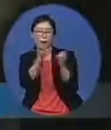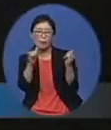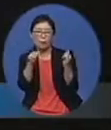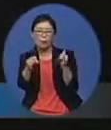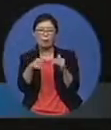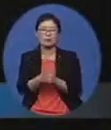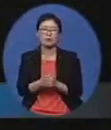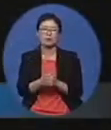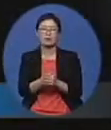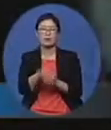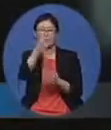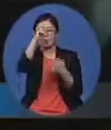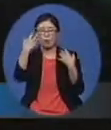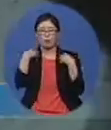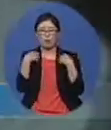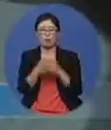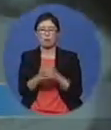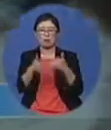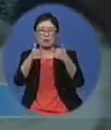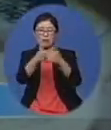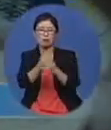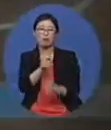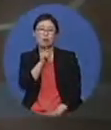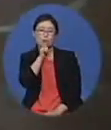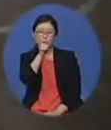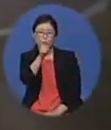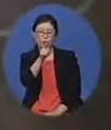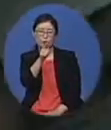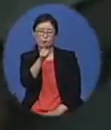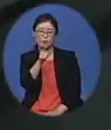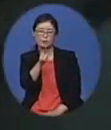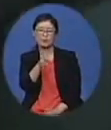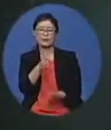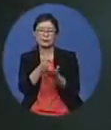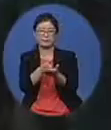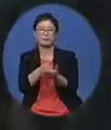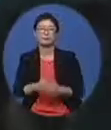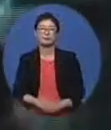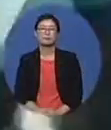100원 국가배상 청구 소송이라는 과감한 선택을 하게 되는데,